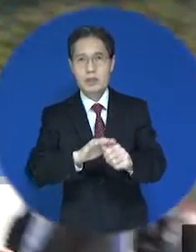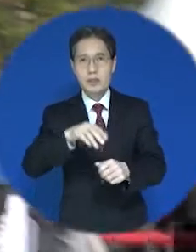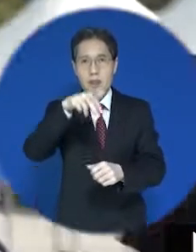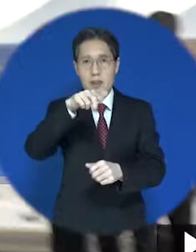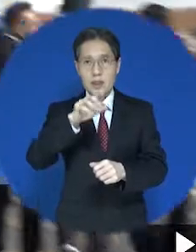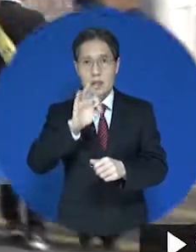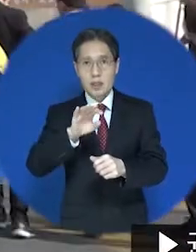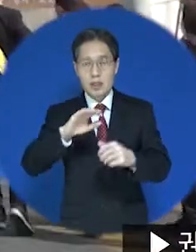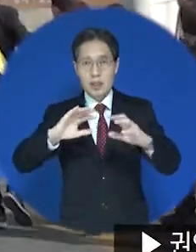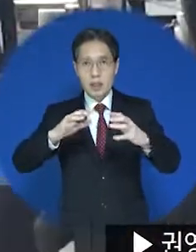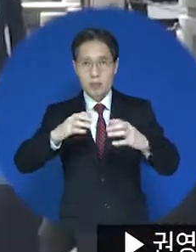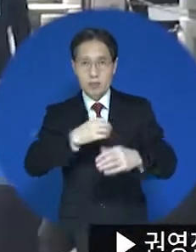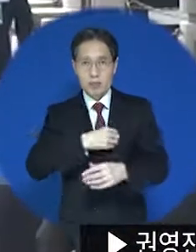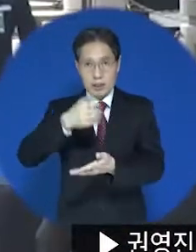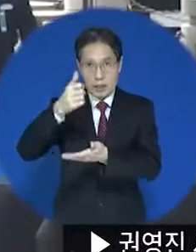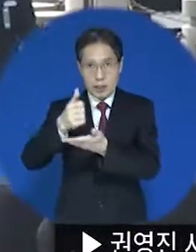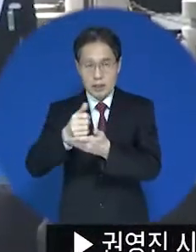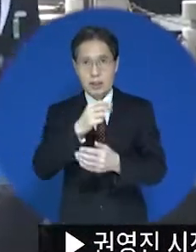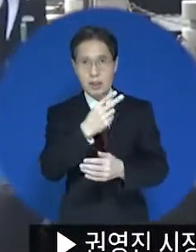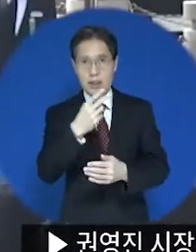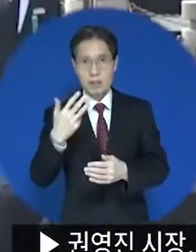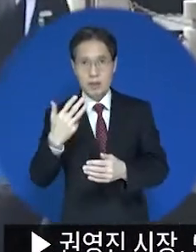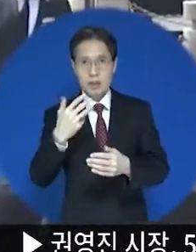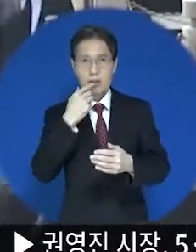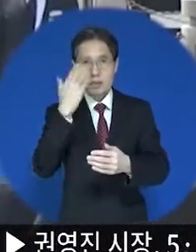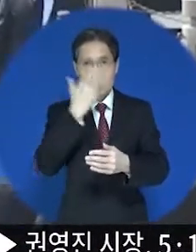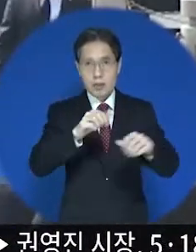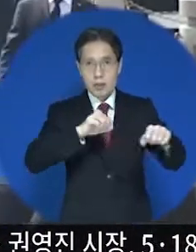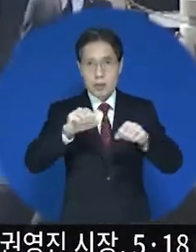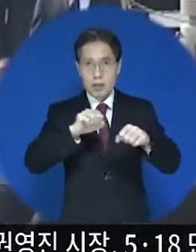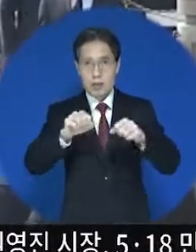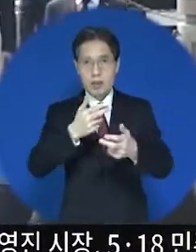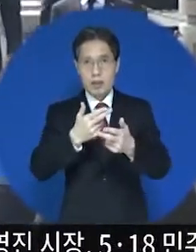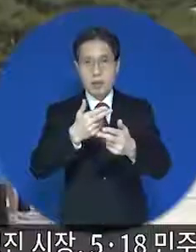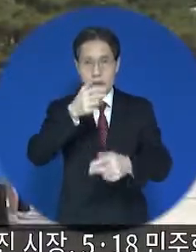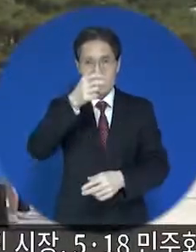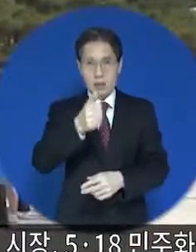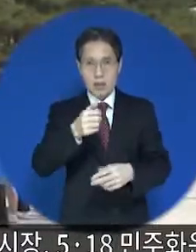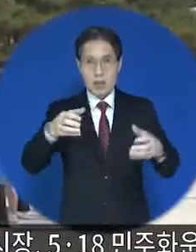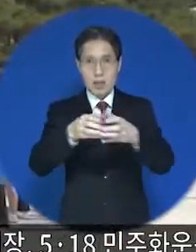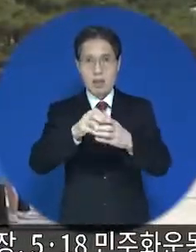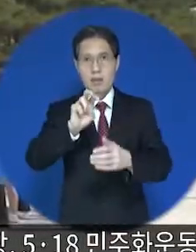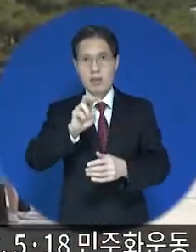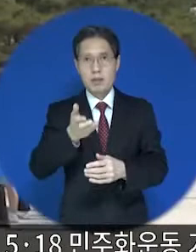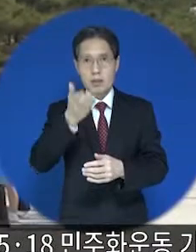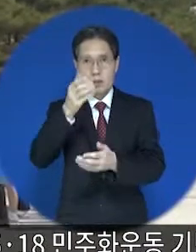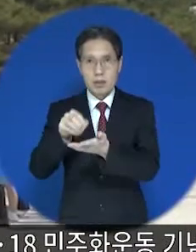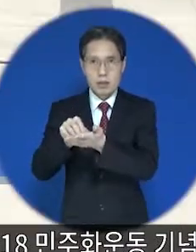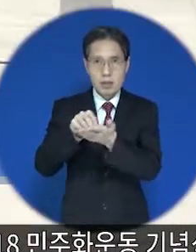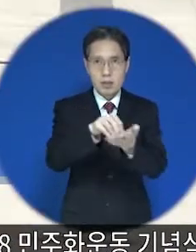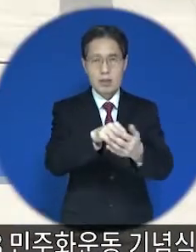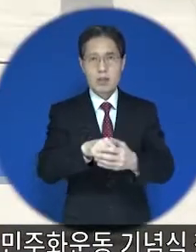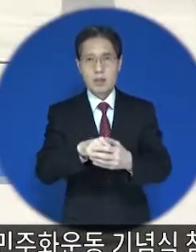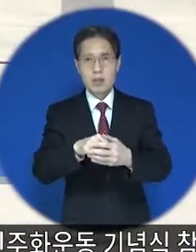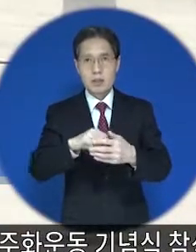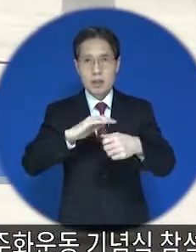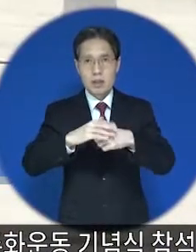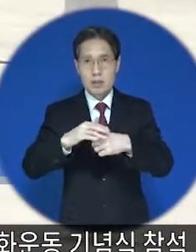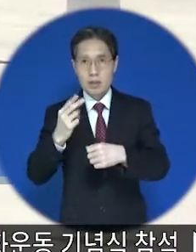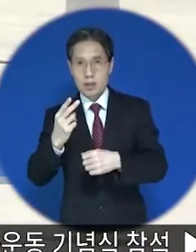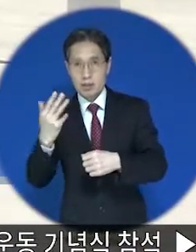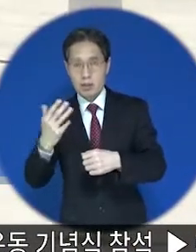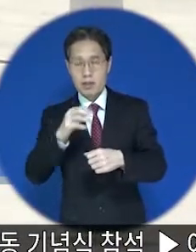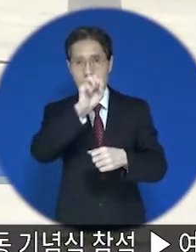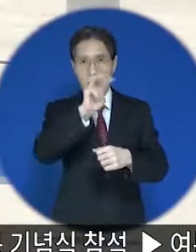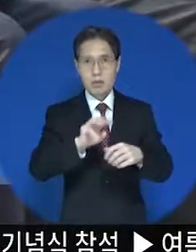대구시의회 의장 과 228 대구 민주 운동 기념사업회 회장단 등 20여명이 함께 방문해 대구 2 8